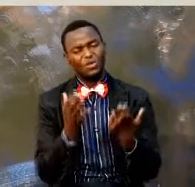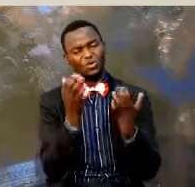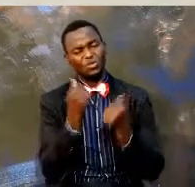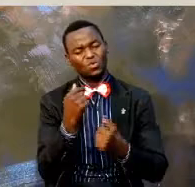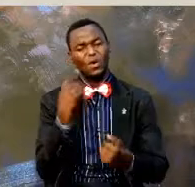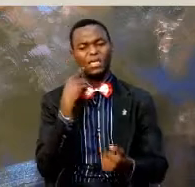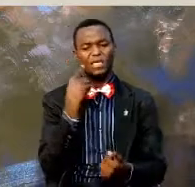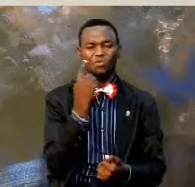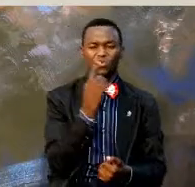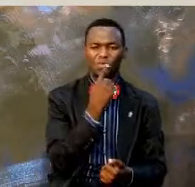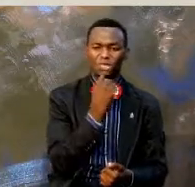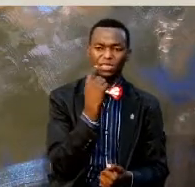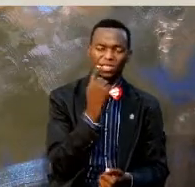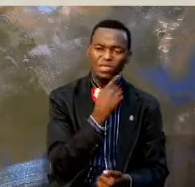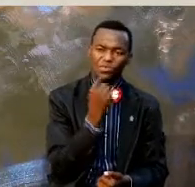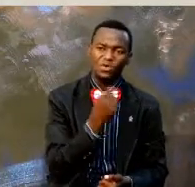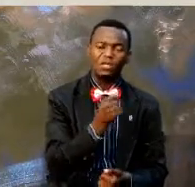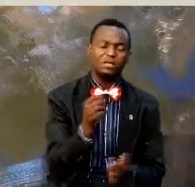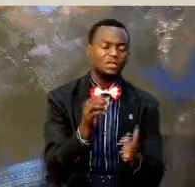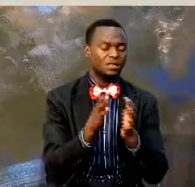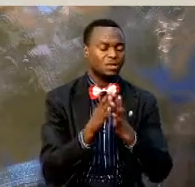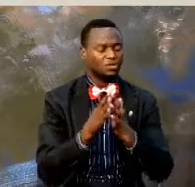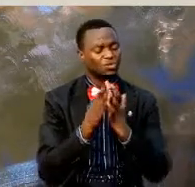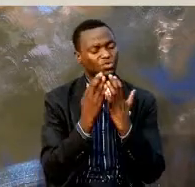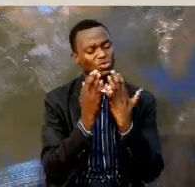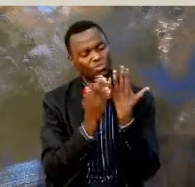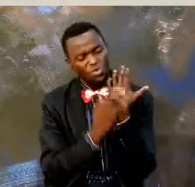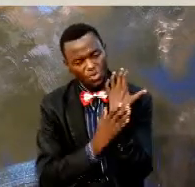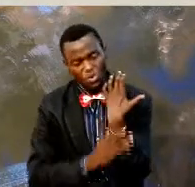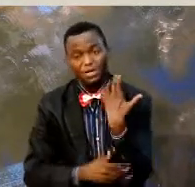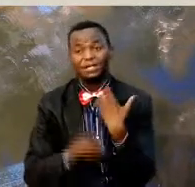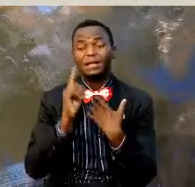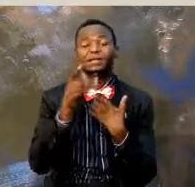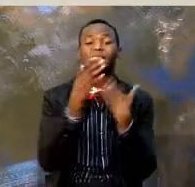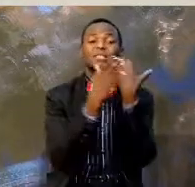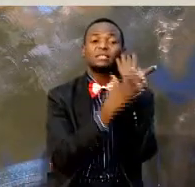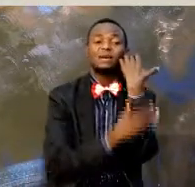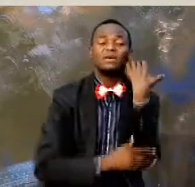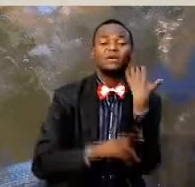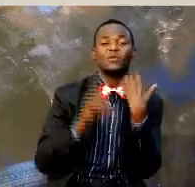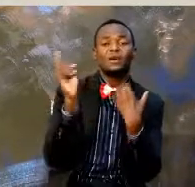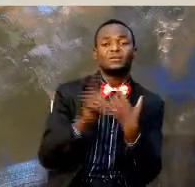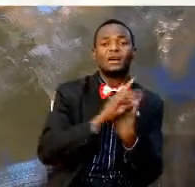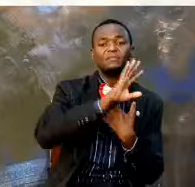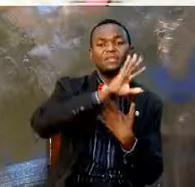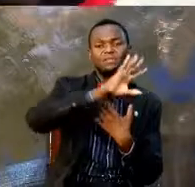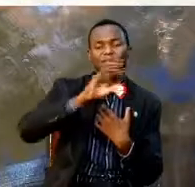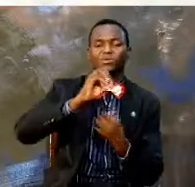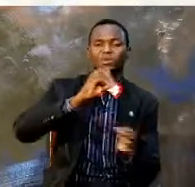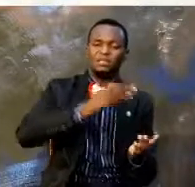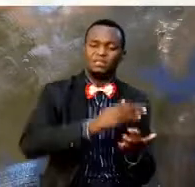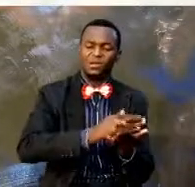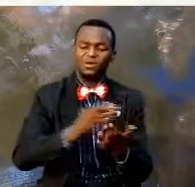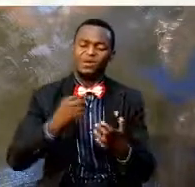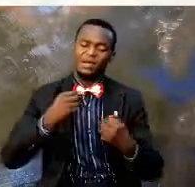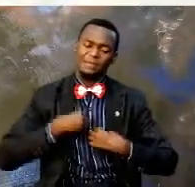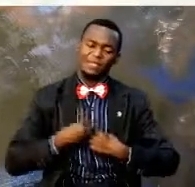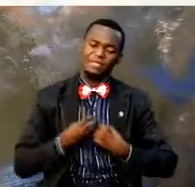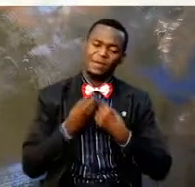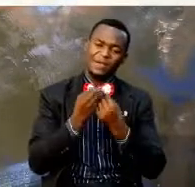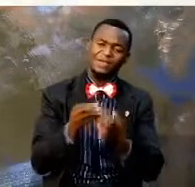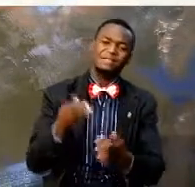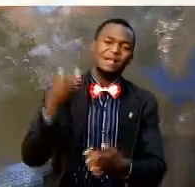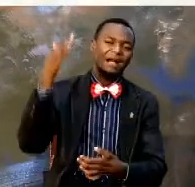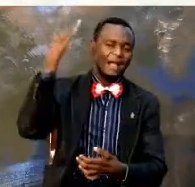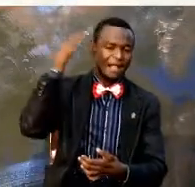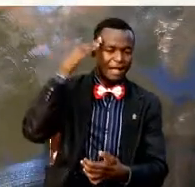hili tu: tubuni. Tubuni nanyi mtasamehewa, dhambi zenu zitaondolewa, na nitawapatia